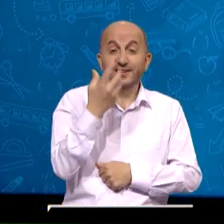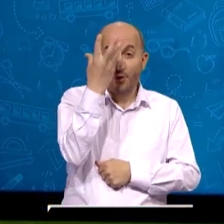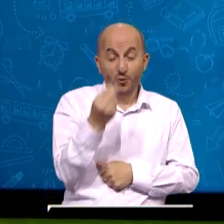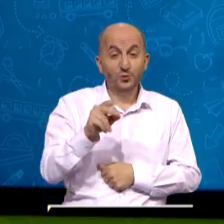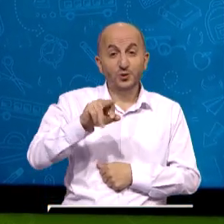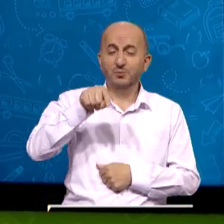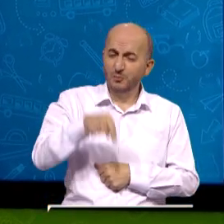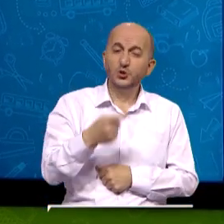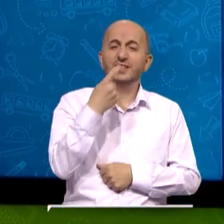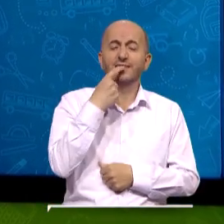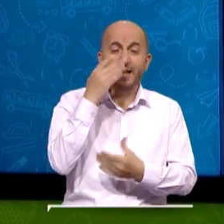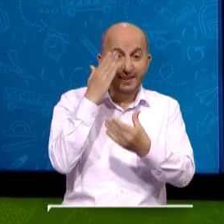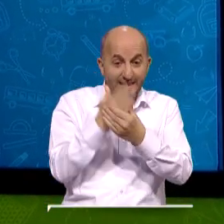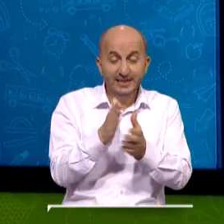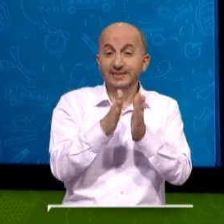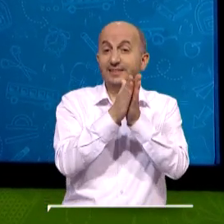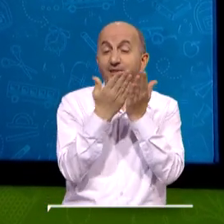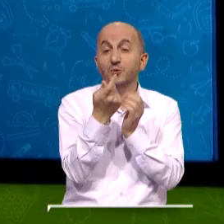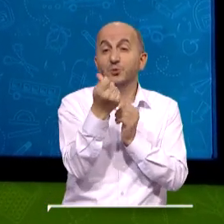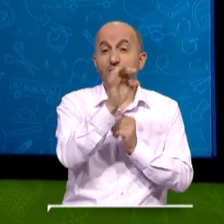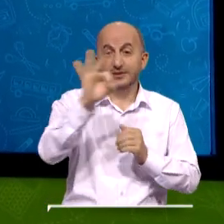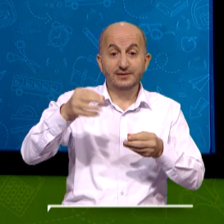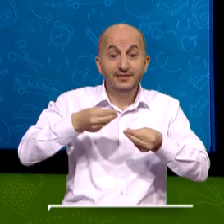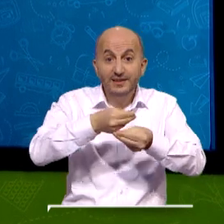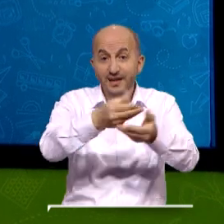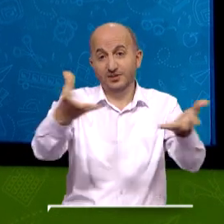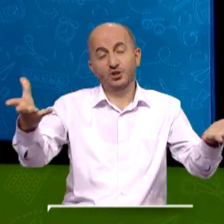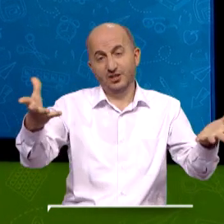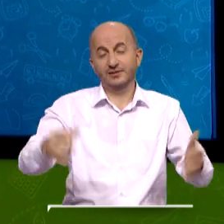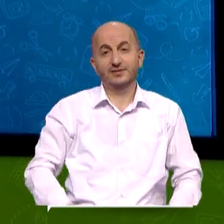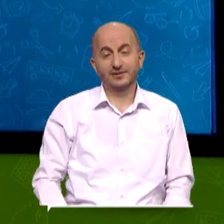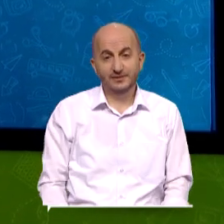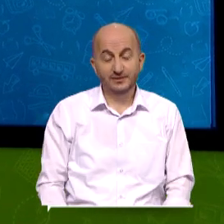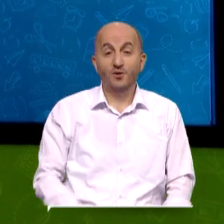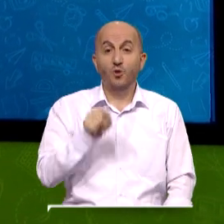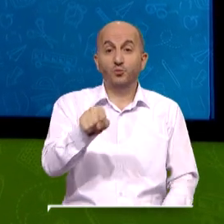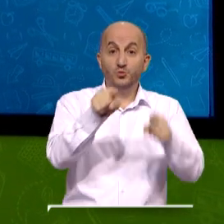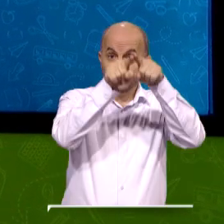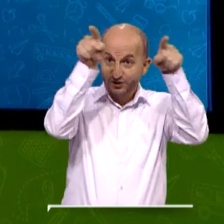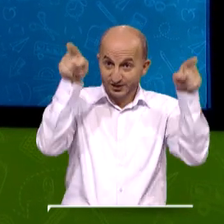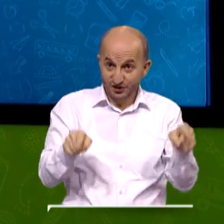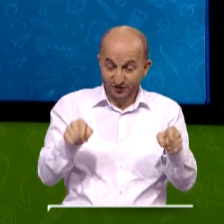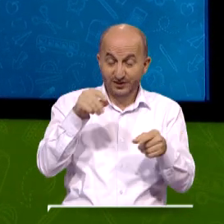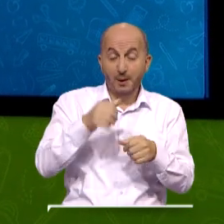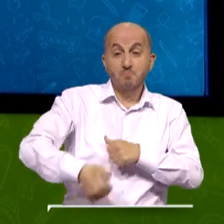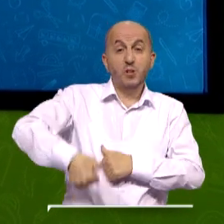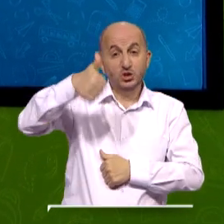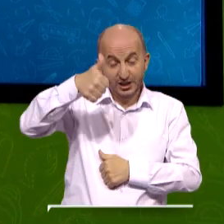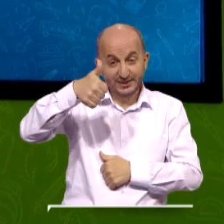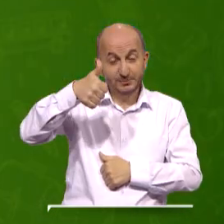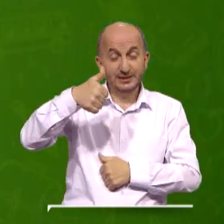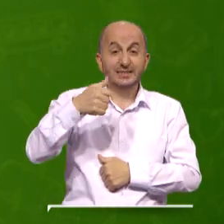olduğu gibi bu sene de ders kitapları ücretsiz olarak dağıtılacaktır Bu çerçevede